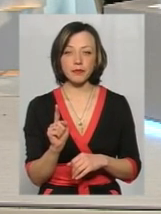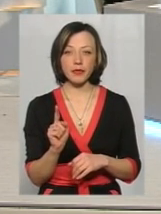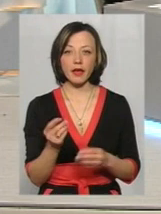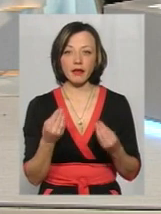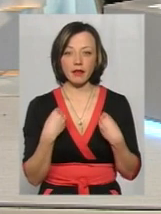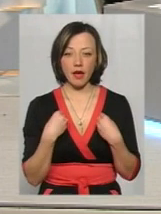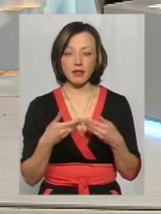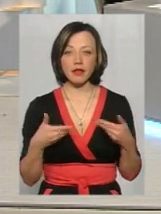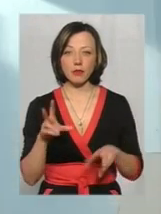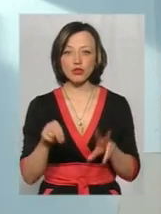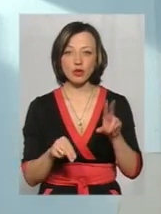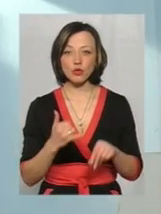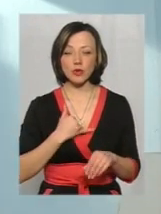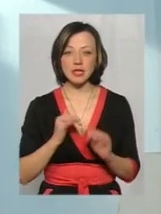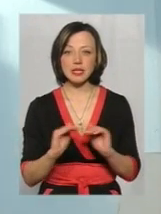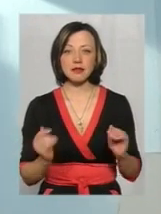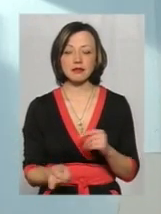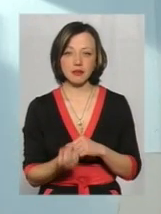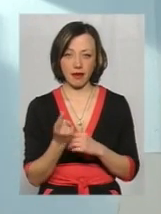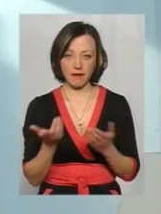дайте нам шанс, у нас діти з'являться.